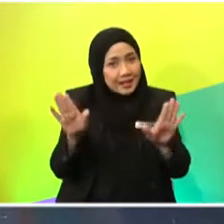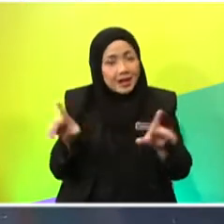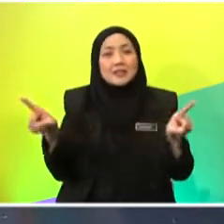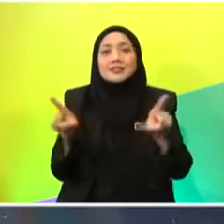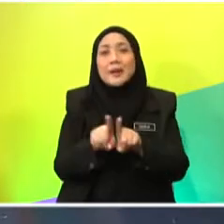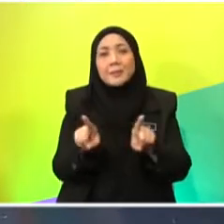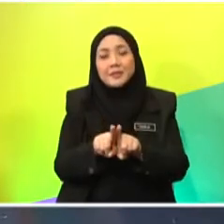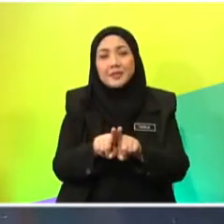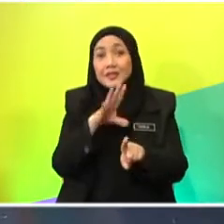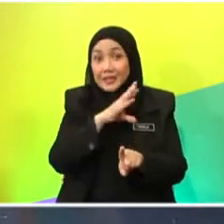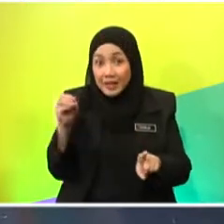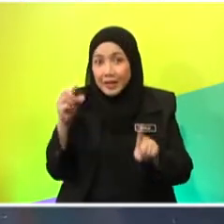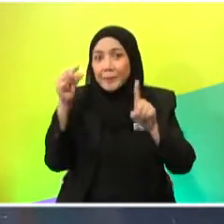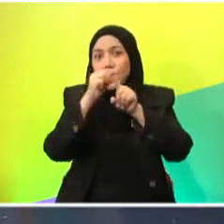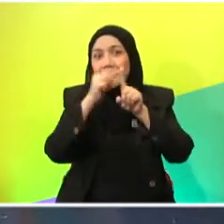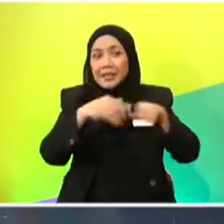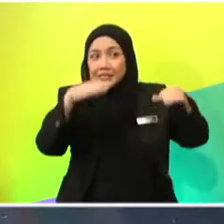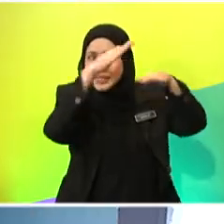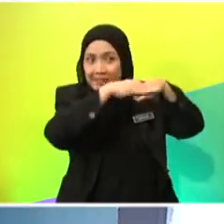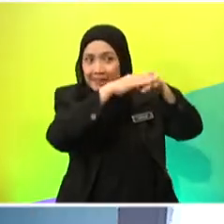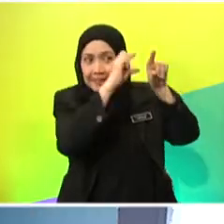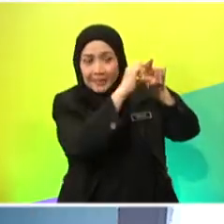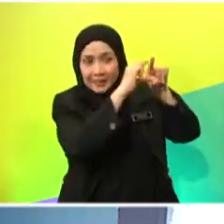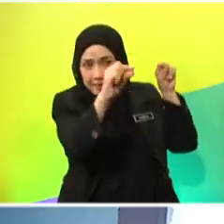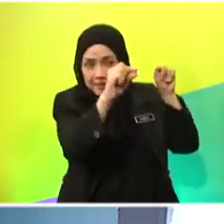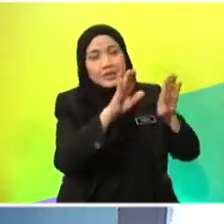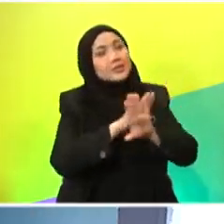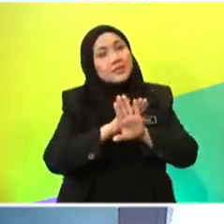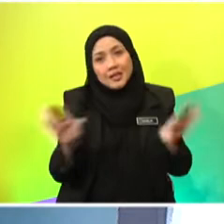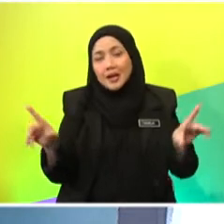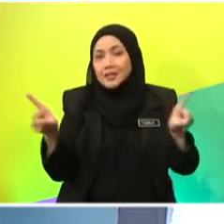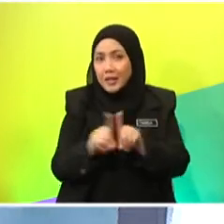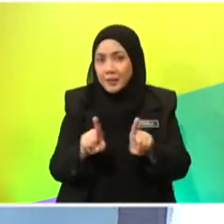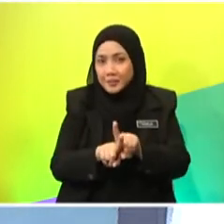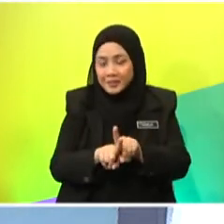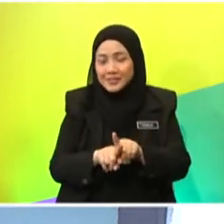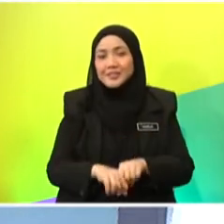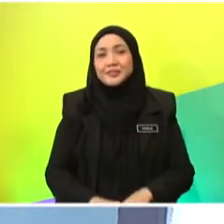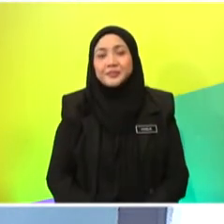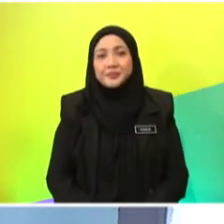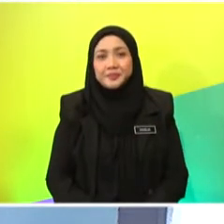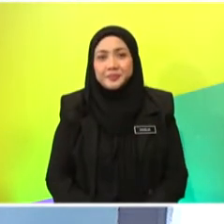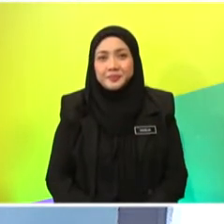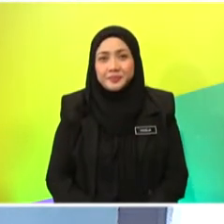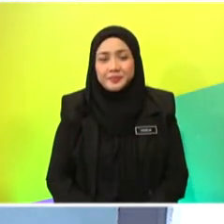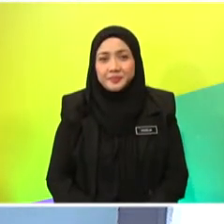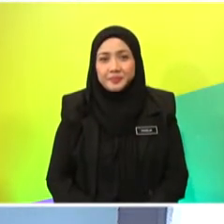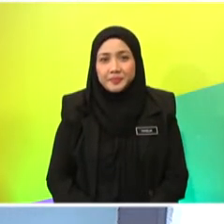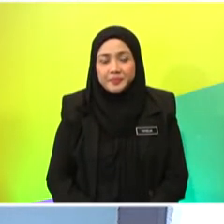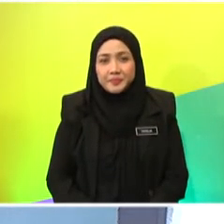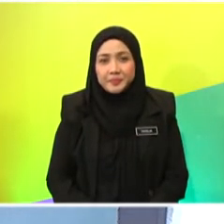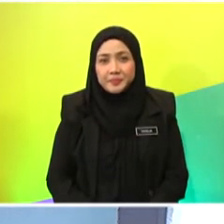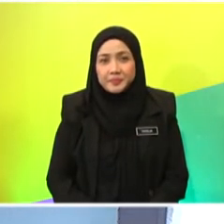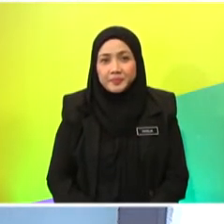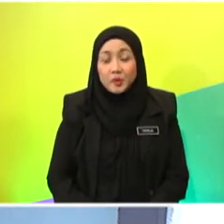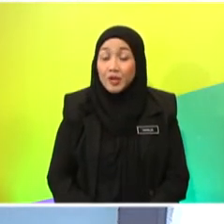subyek di sini oke baik jadi apa menyusun yang kita belum ada saya menjadi ini Swag Oke